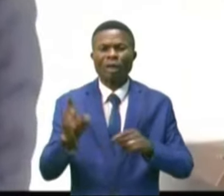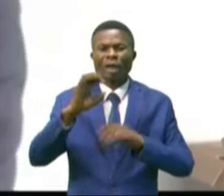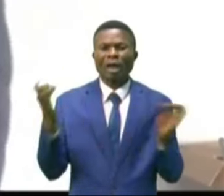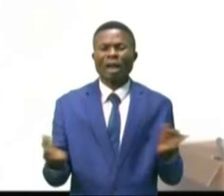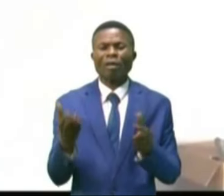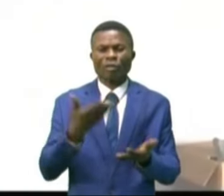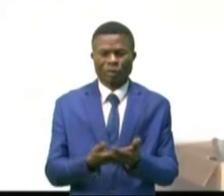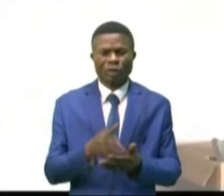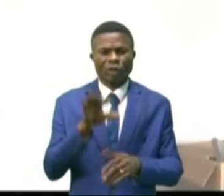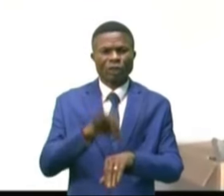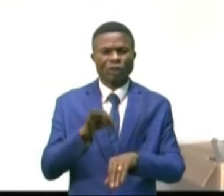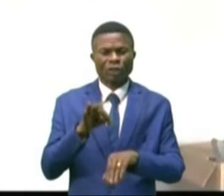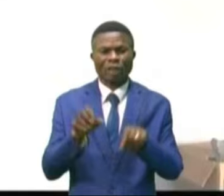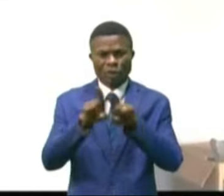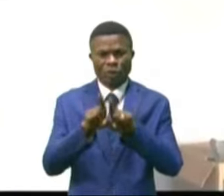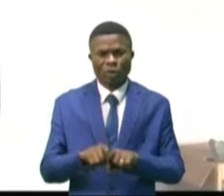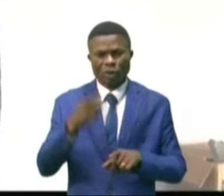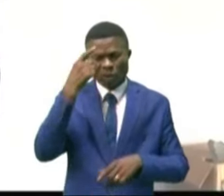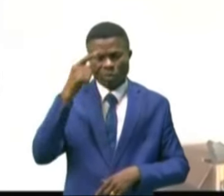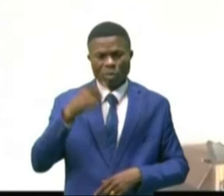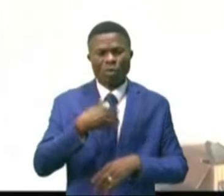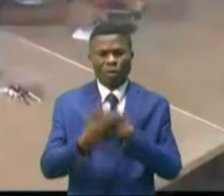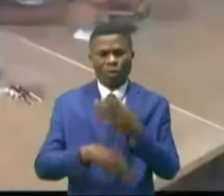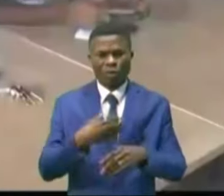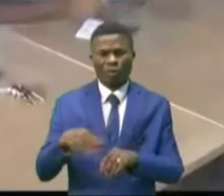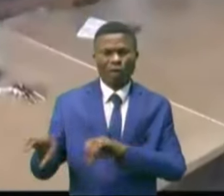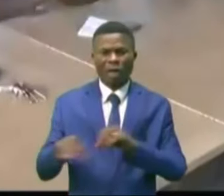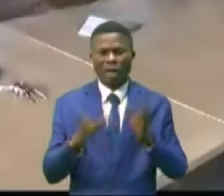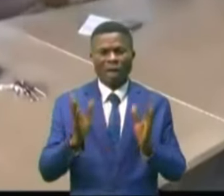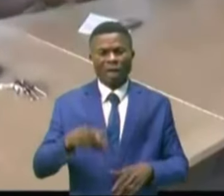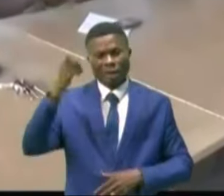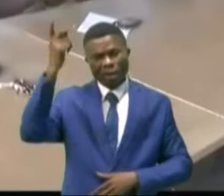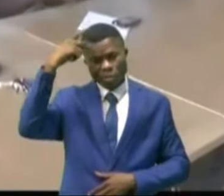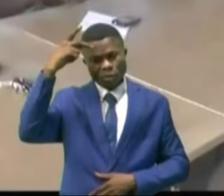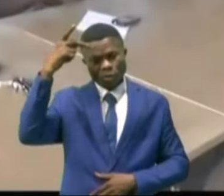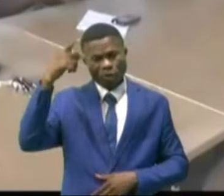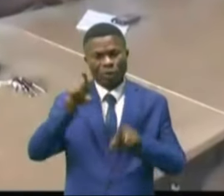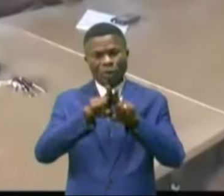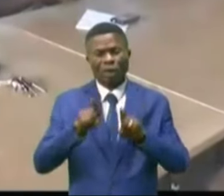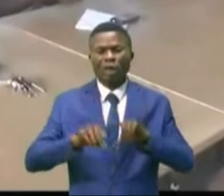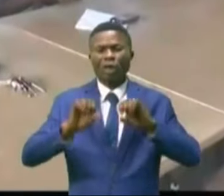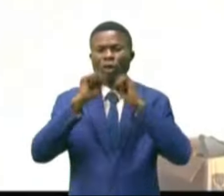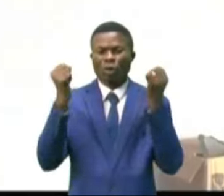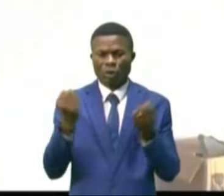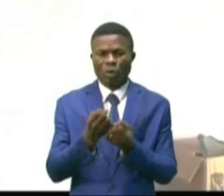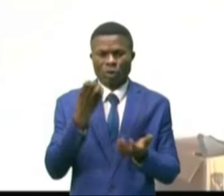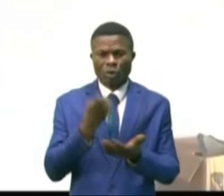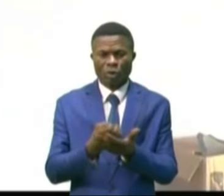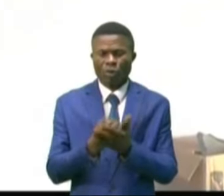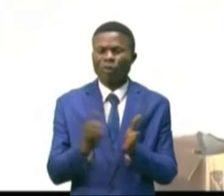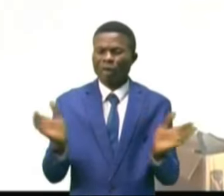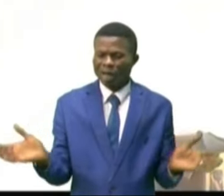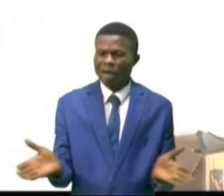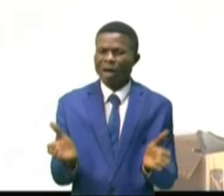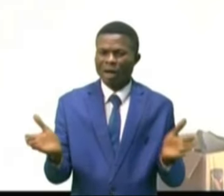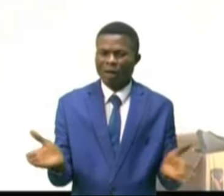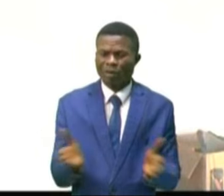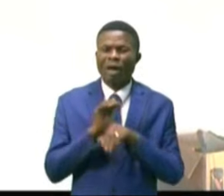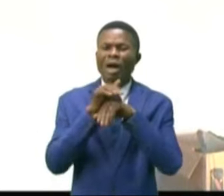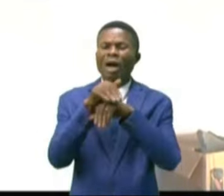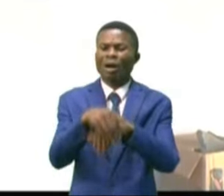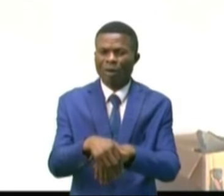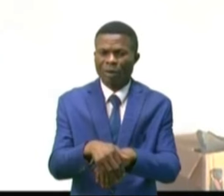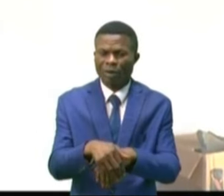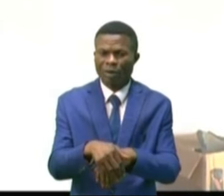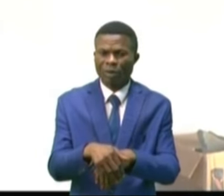une opportunité de mobiliser les acteurs politiques et sociaux afin de renforcer leur engagement pour la